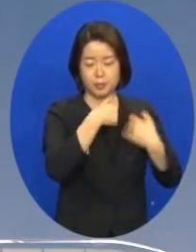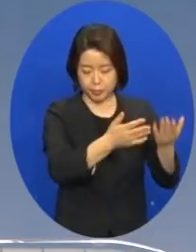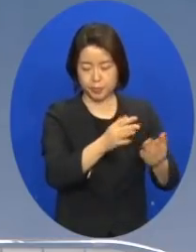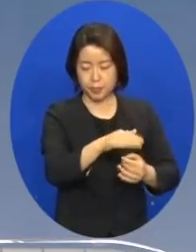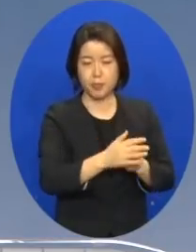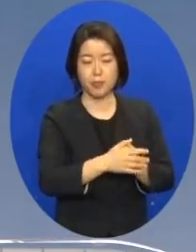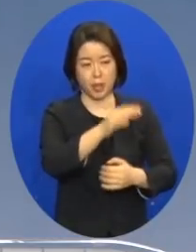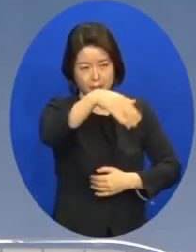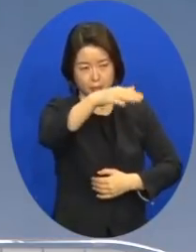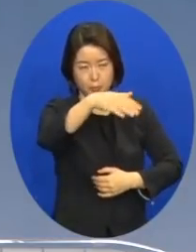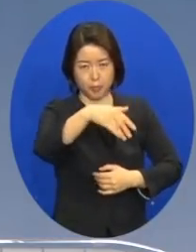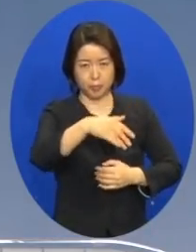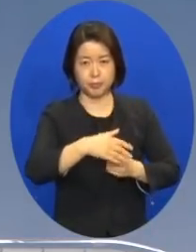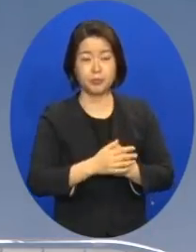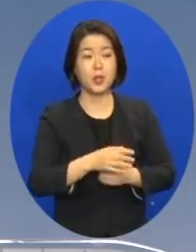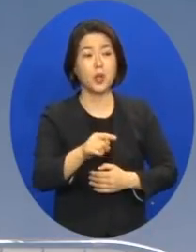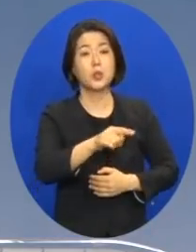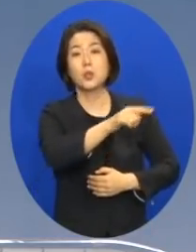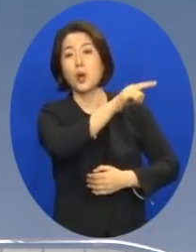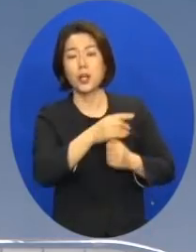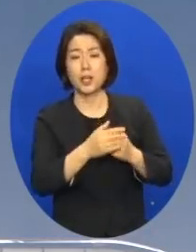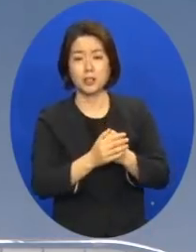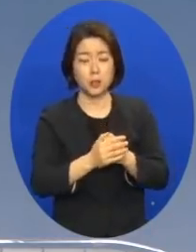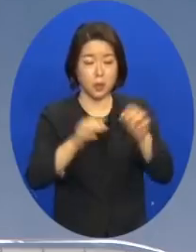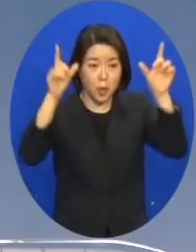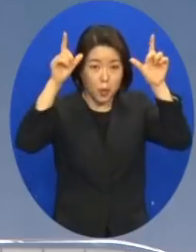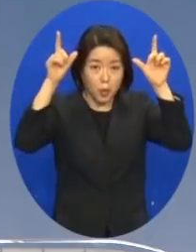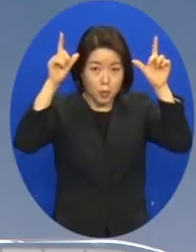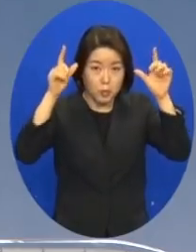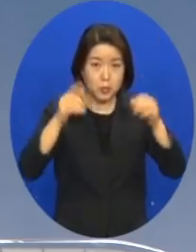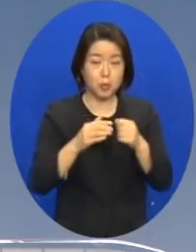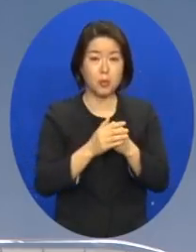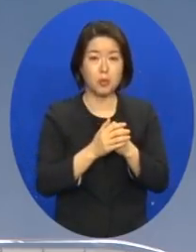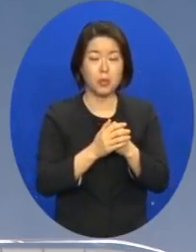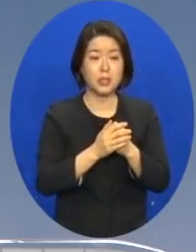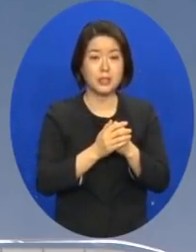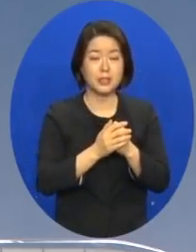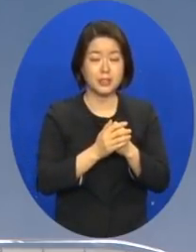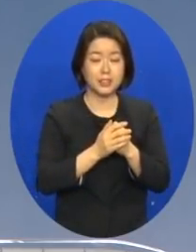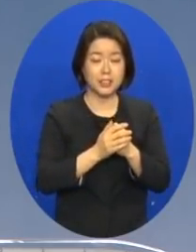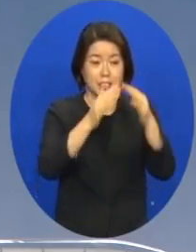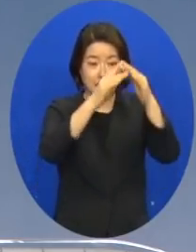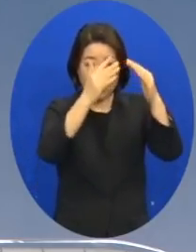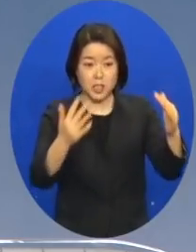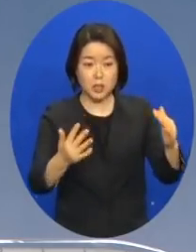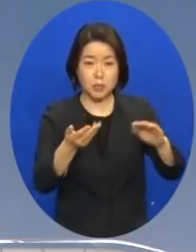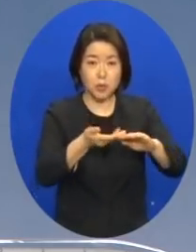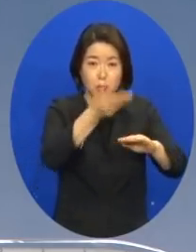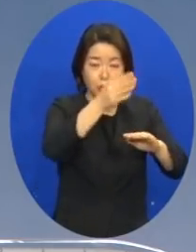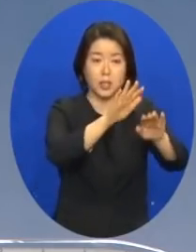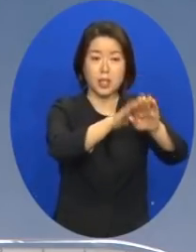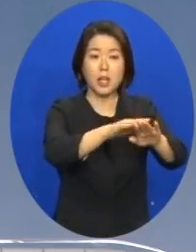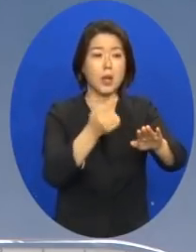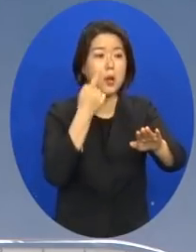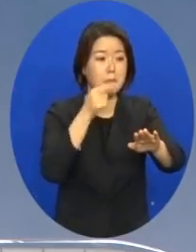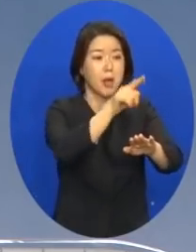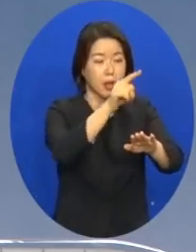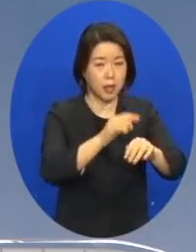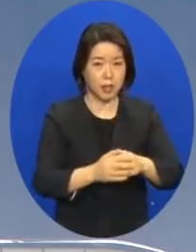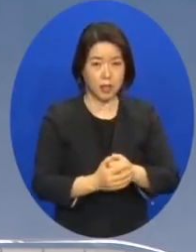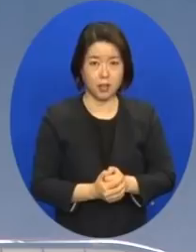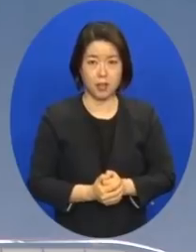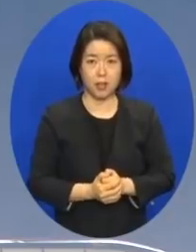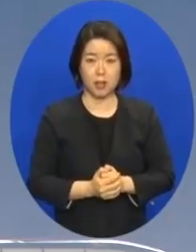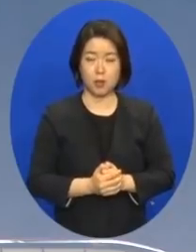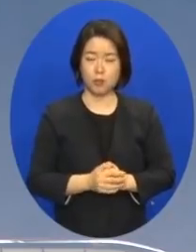그만해라. 그리고는 너 저 외양간에 있는 소, 이 초가 지붕 위로 올려놓아라.